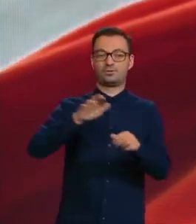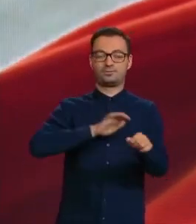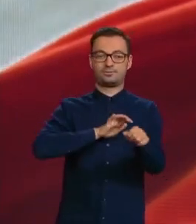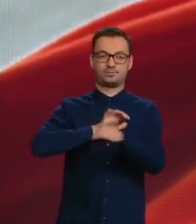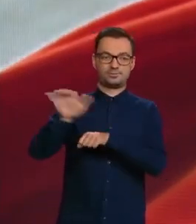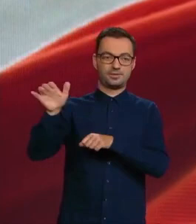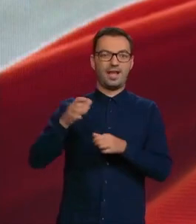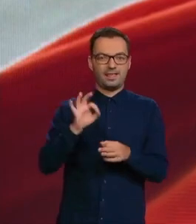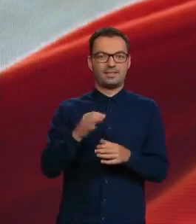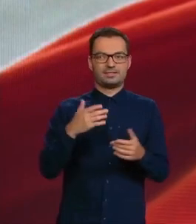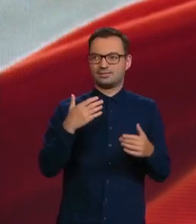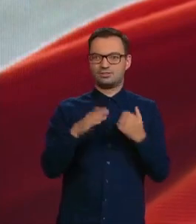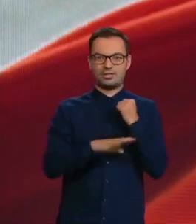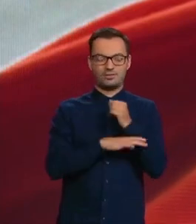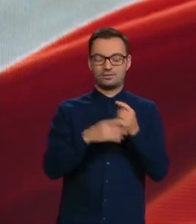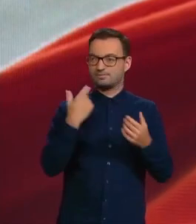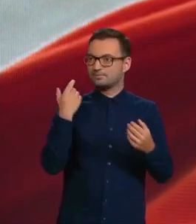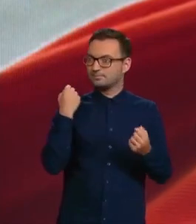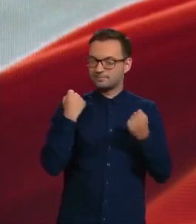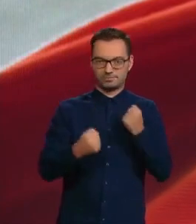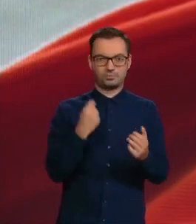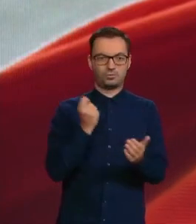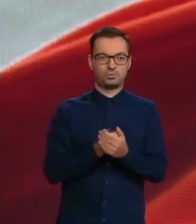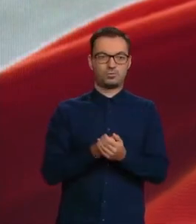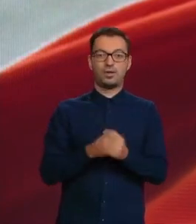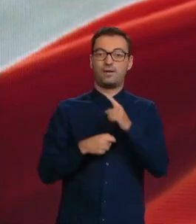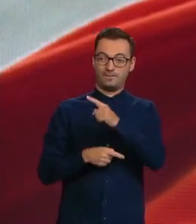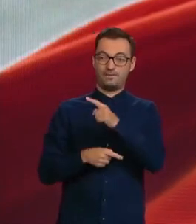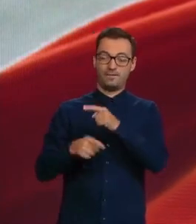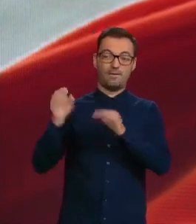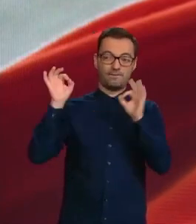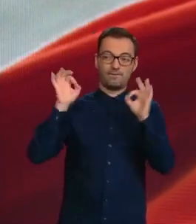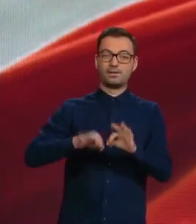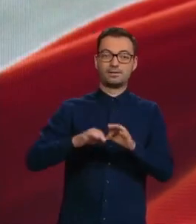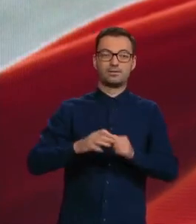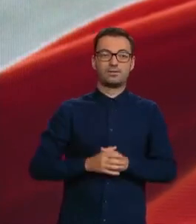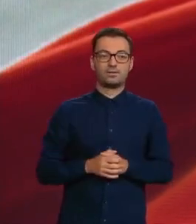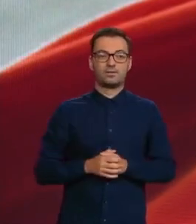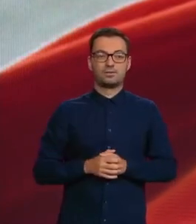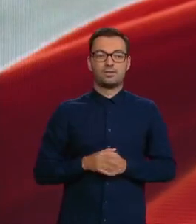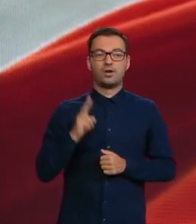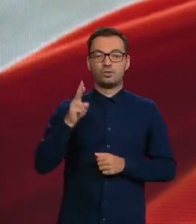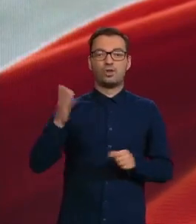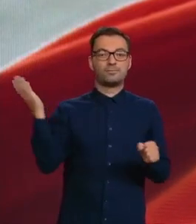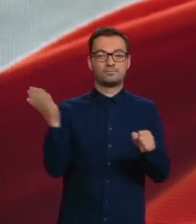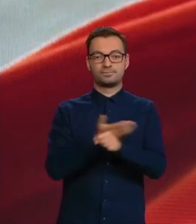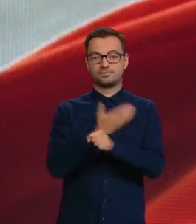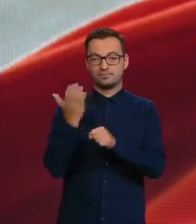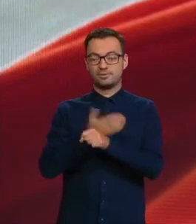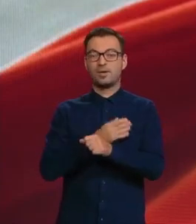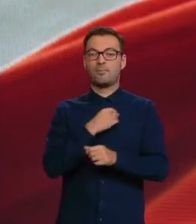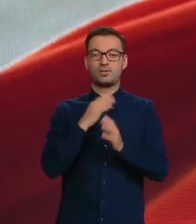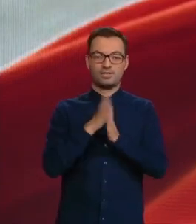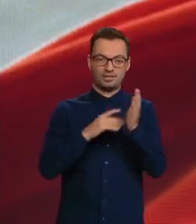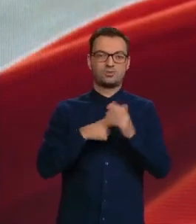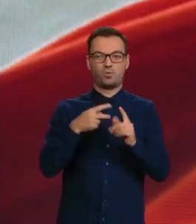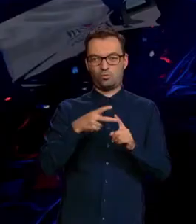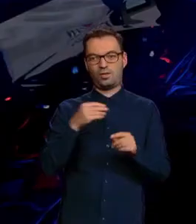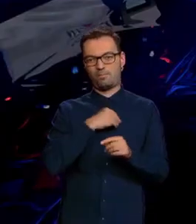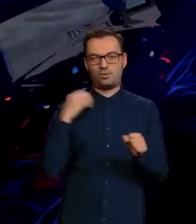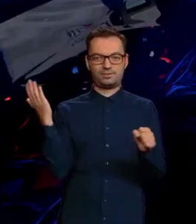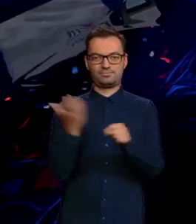najmniej dostępne w historii. Za to będziecie odpowiadali, bo kto podnosi rękę na polskie lasy, ten podnosi rękę na ojczyznę.